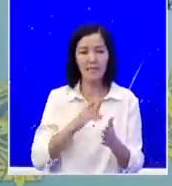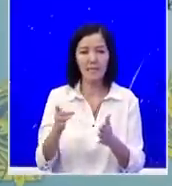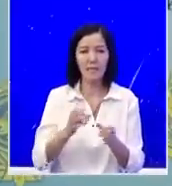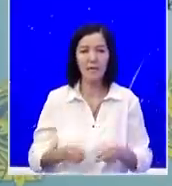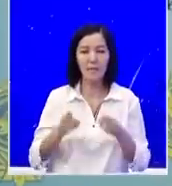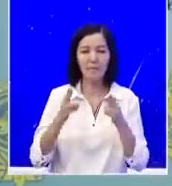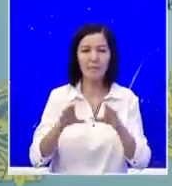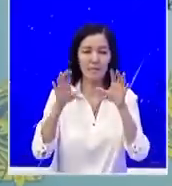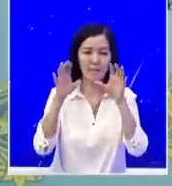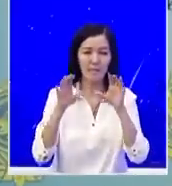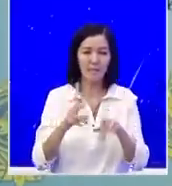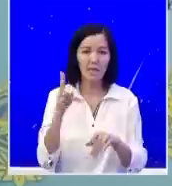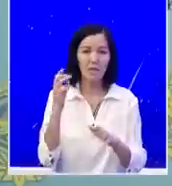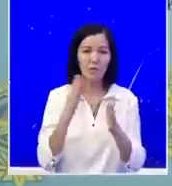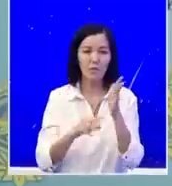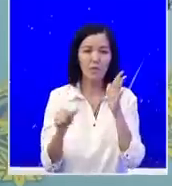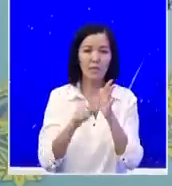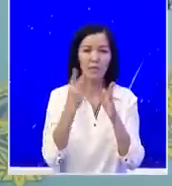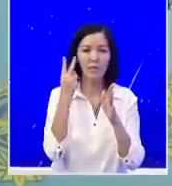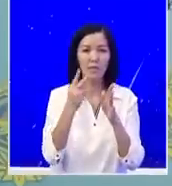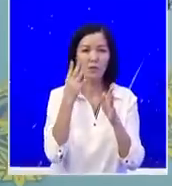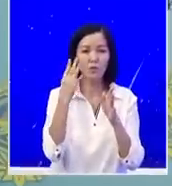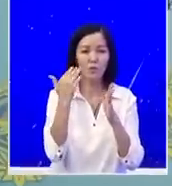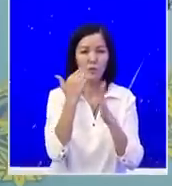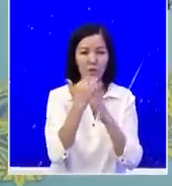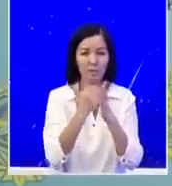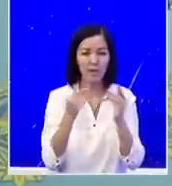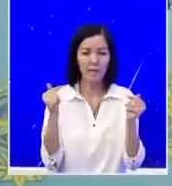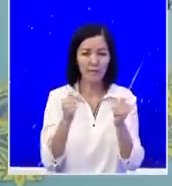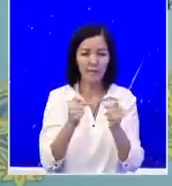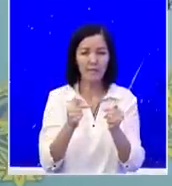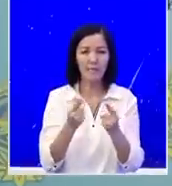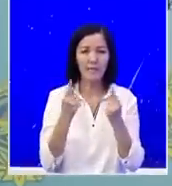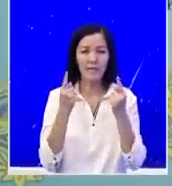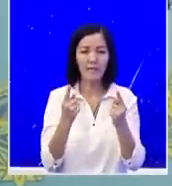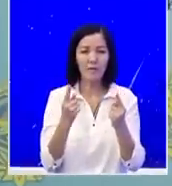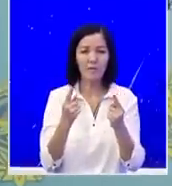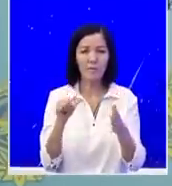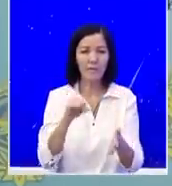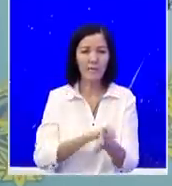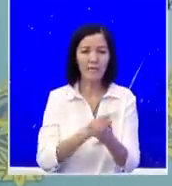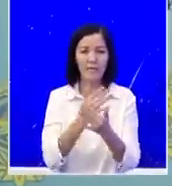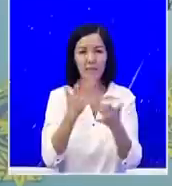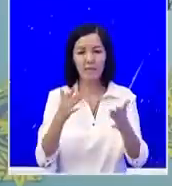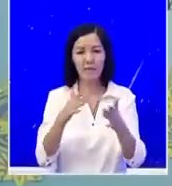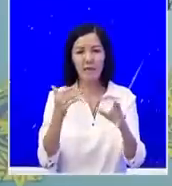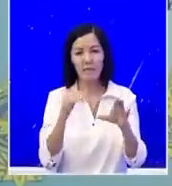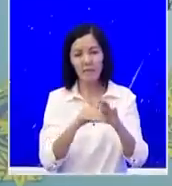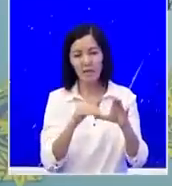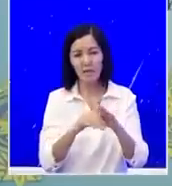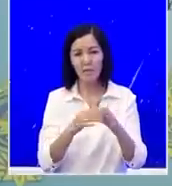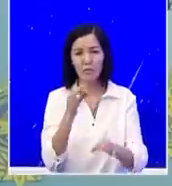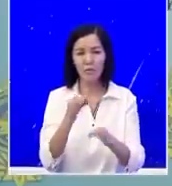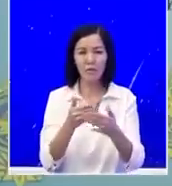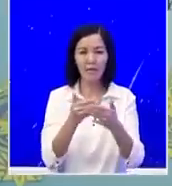қылмыстық кодексінің 296 бабының 2-4 тармағына сәйкес аса ірі көлемде есірткі заттарын сақтау дерегі бойынша сотқа